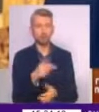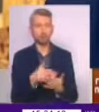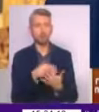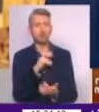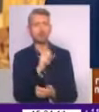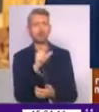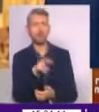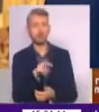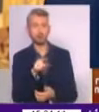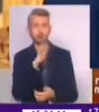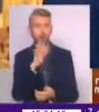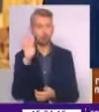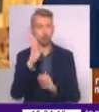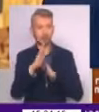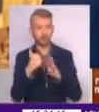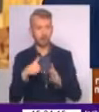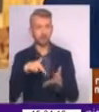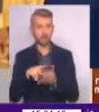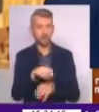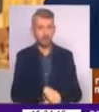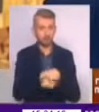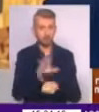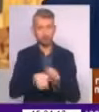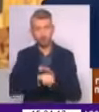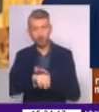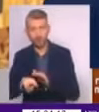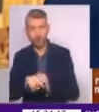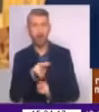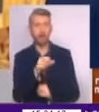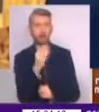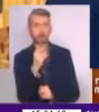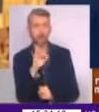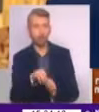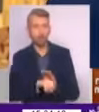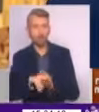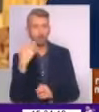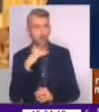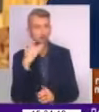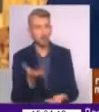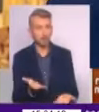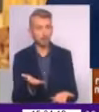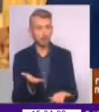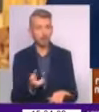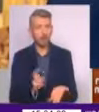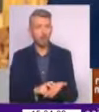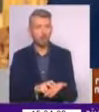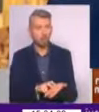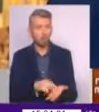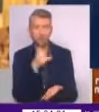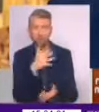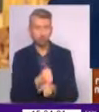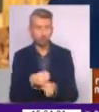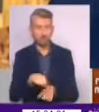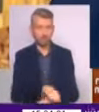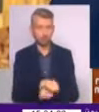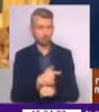Найєм, який 4 роки назад закликав йти на революцію, потім втік в редакцію, а Лещенко втік десь там в Америку, ну, боягузи не здатні робити революцію. Мені